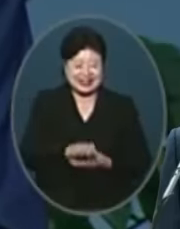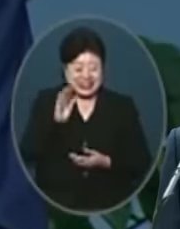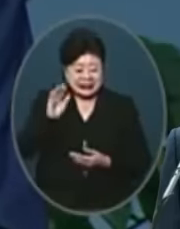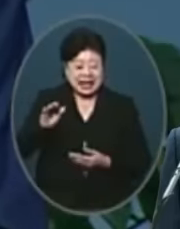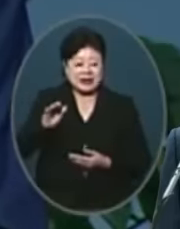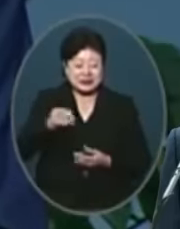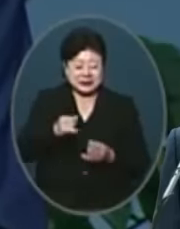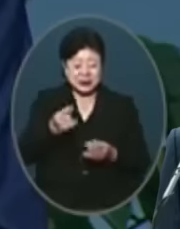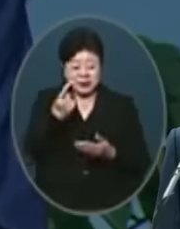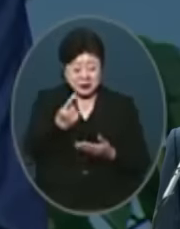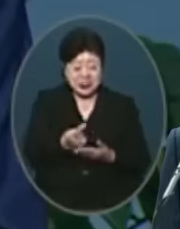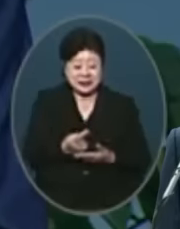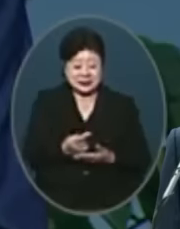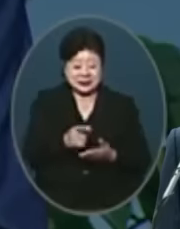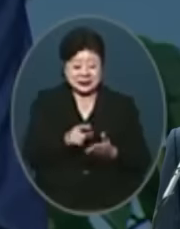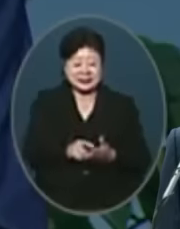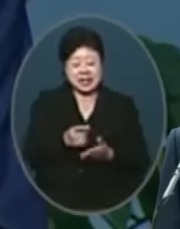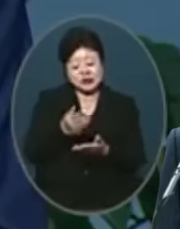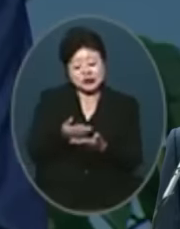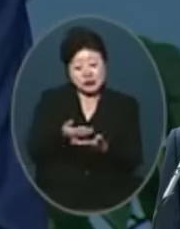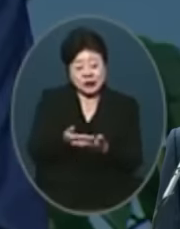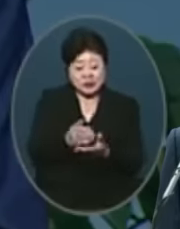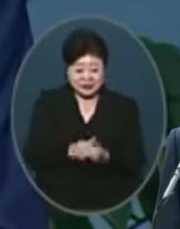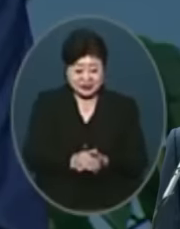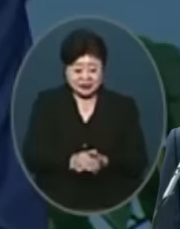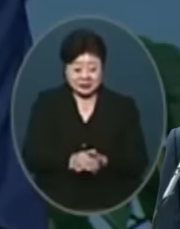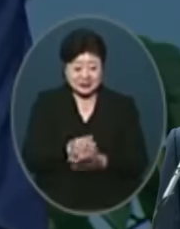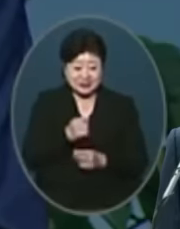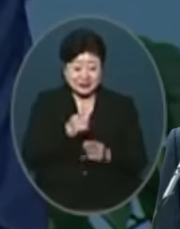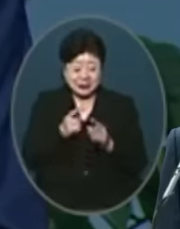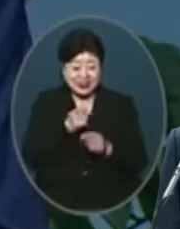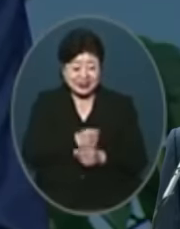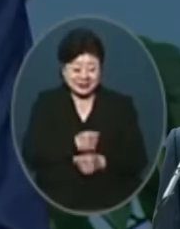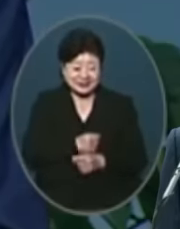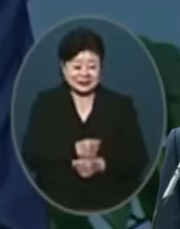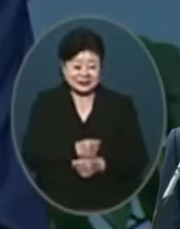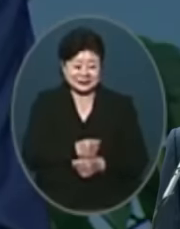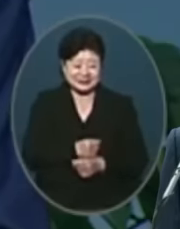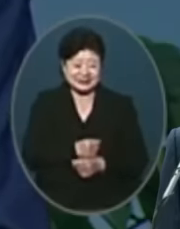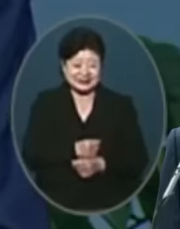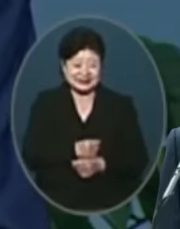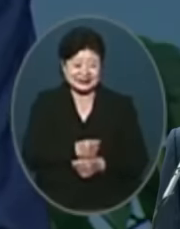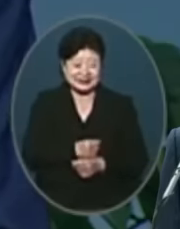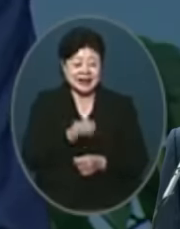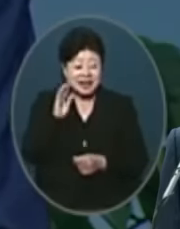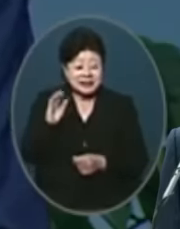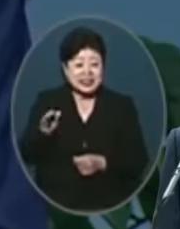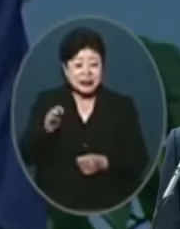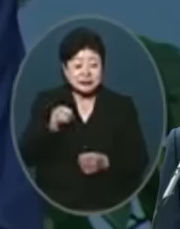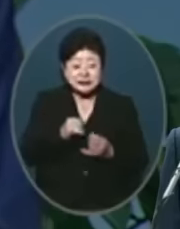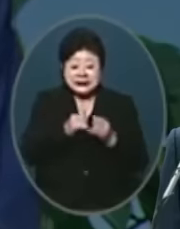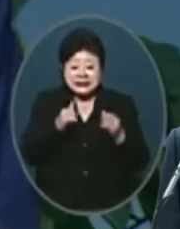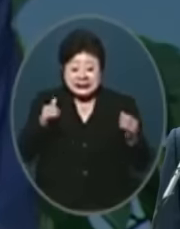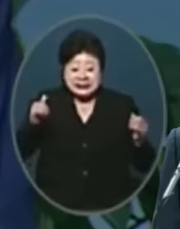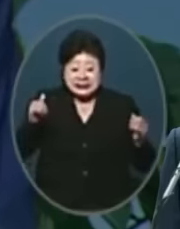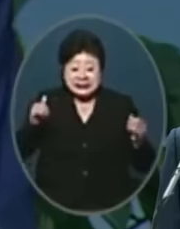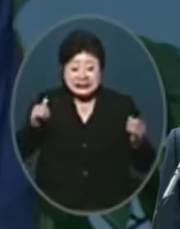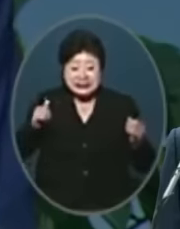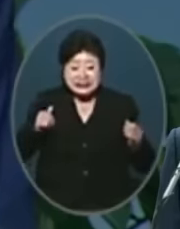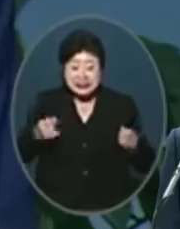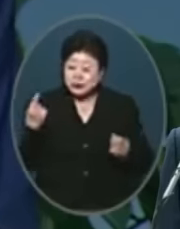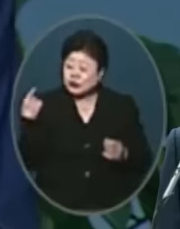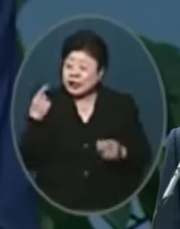다음 사람을 위해서 시간을 좀 주세요 그렇게 말을 하잖아요. 그 다음 사람이 본인 내